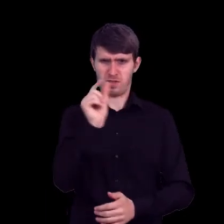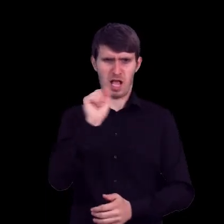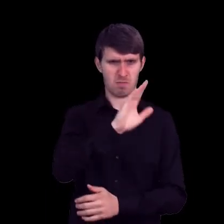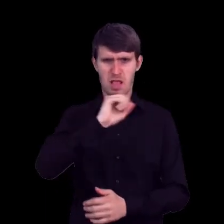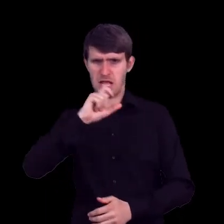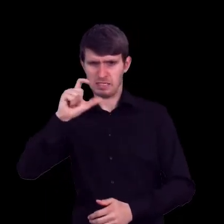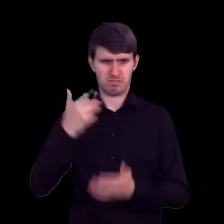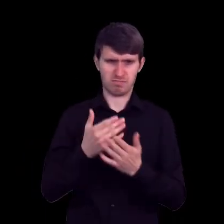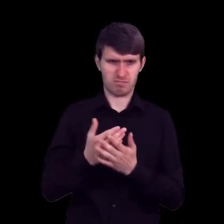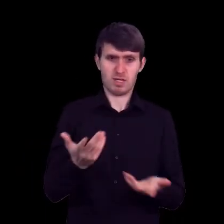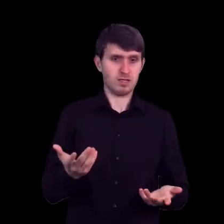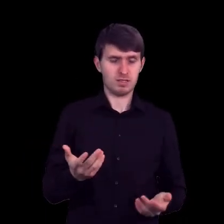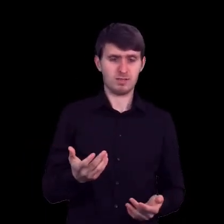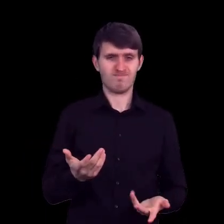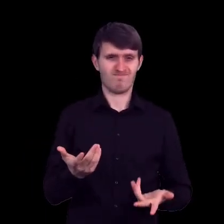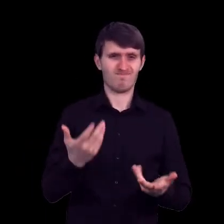nie napisać kąt A?